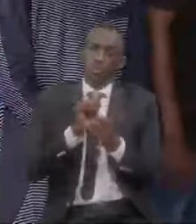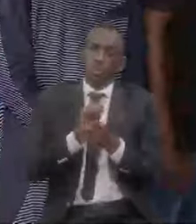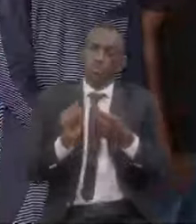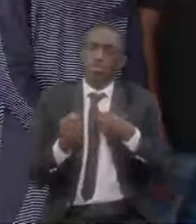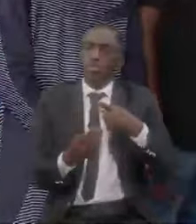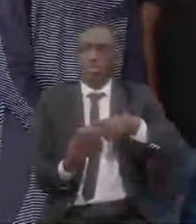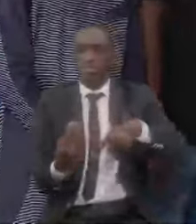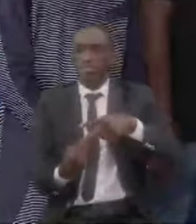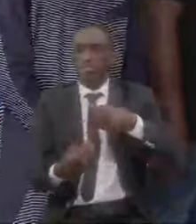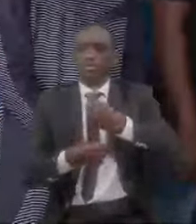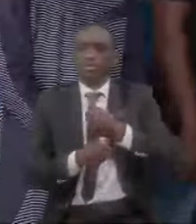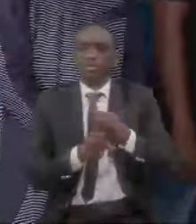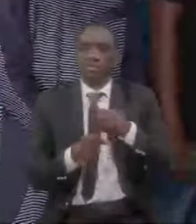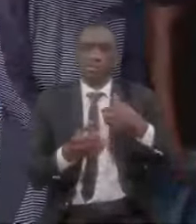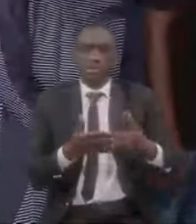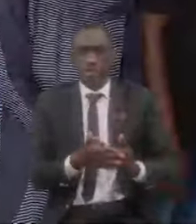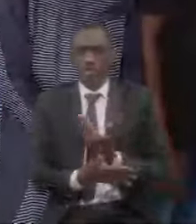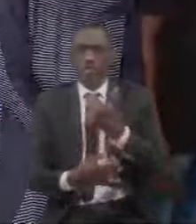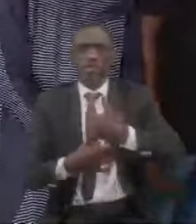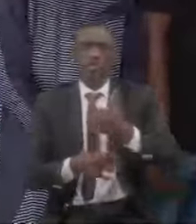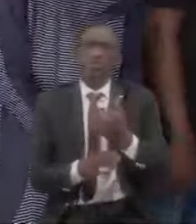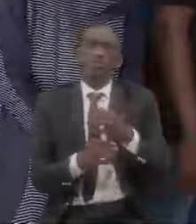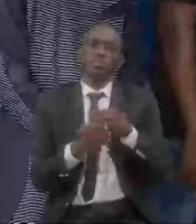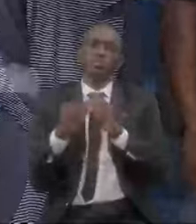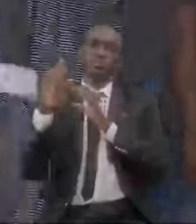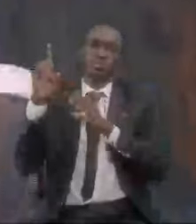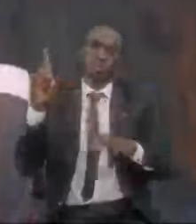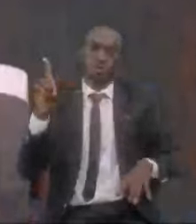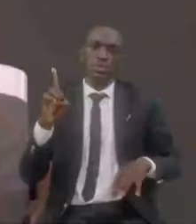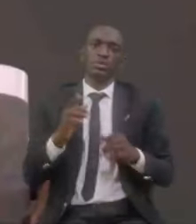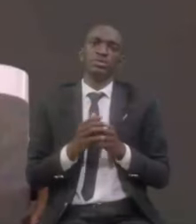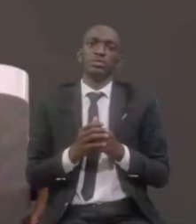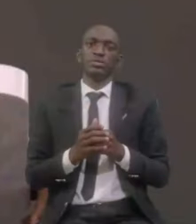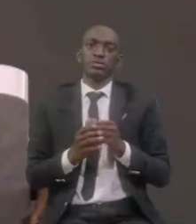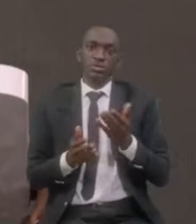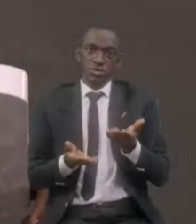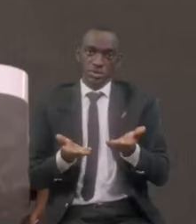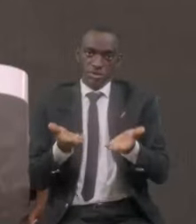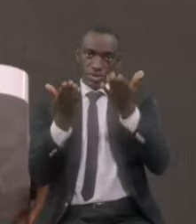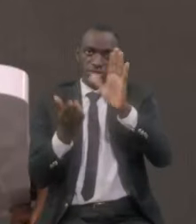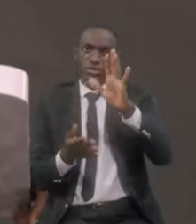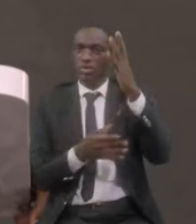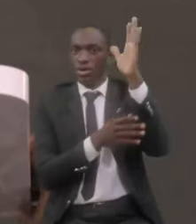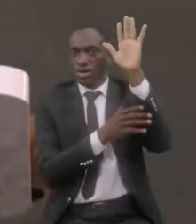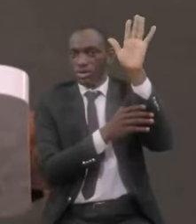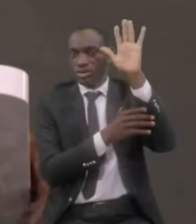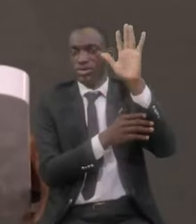fais de moi une nouvelle créature en Christ. Lève-leur cette main, fais-le maintenant. Seigneur, je